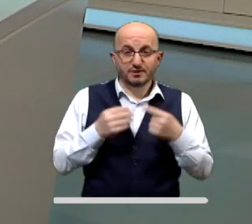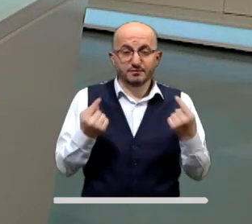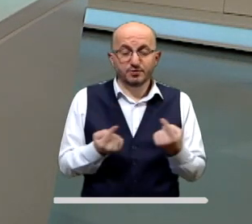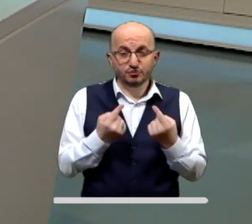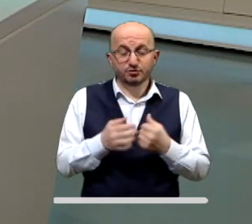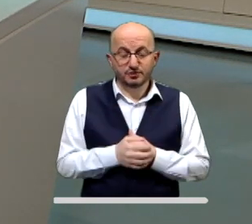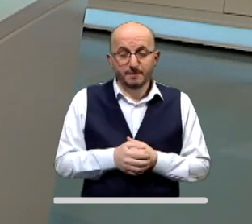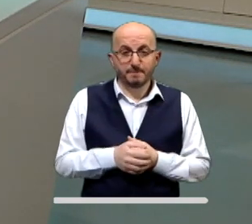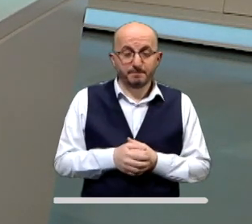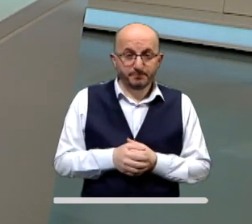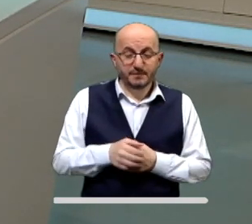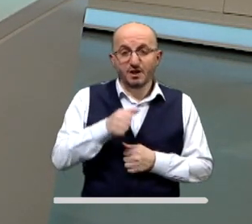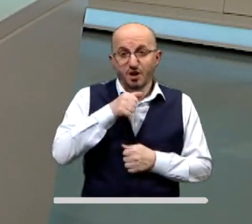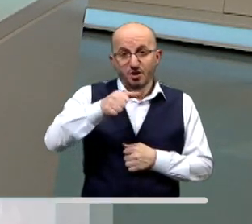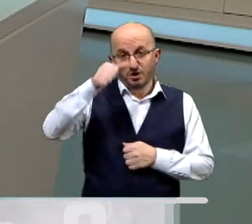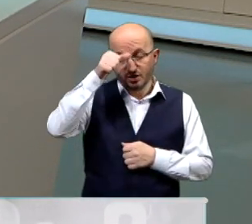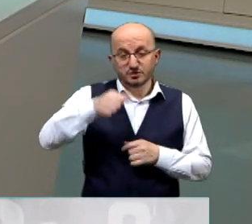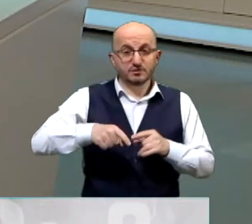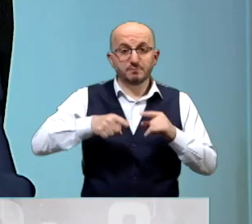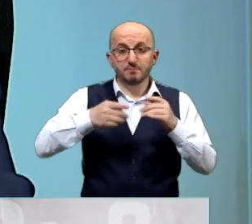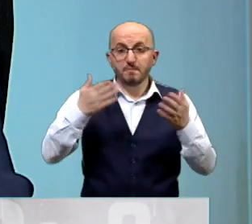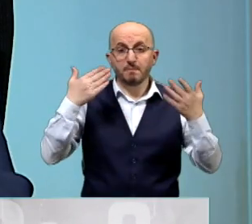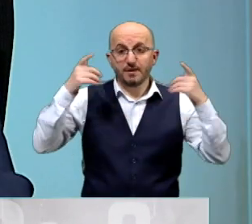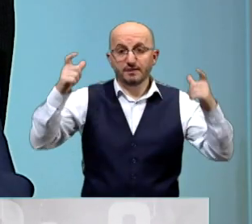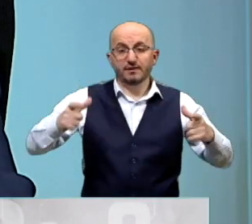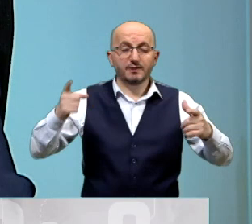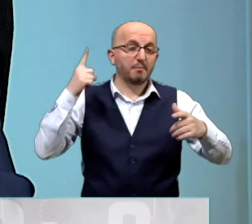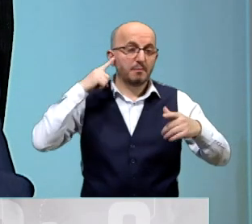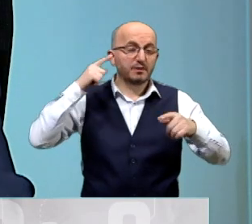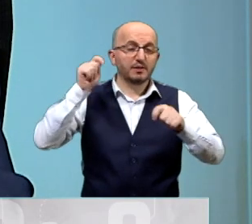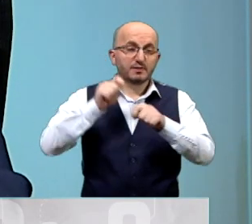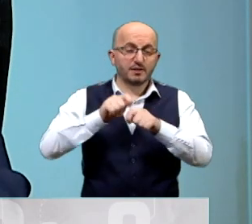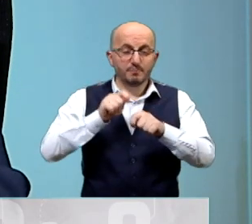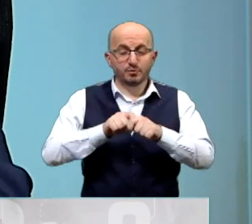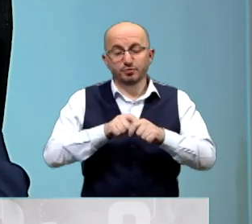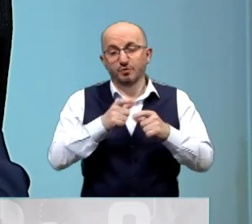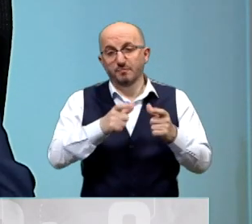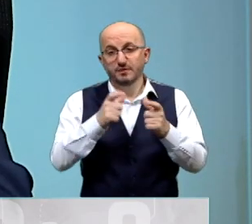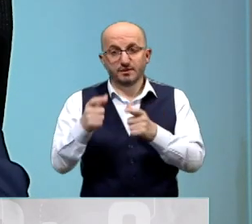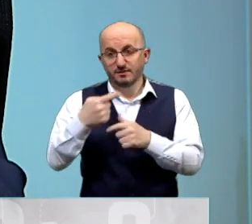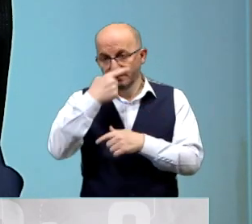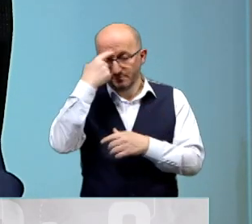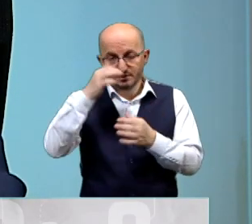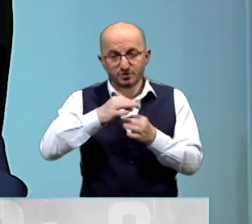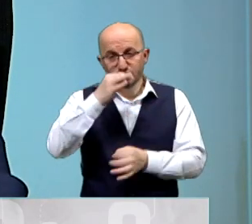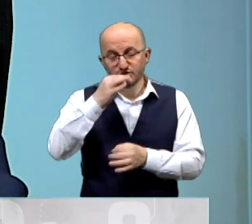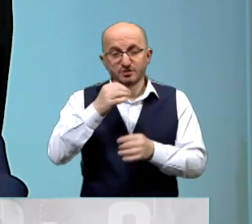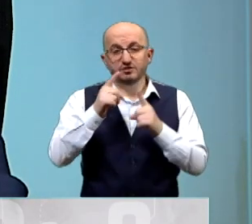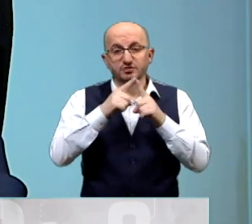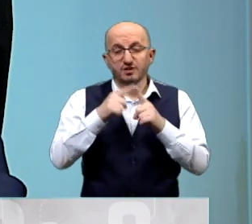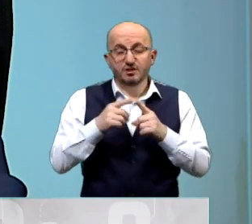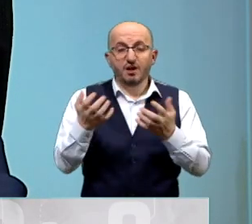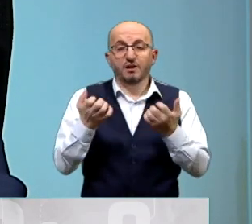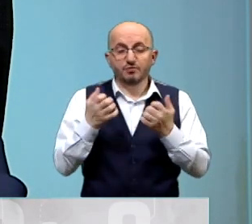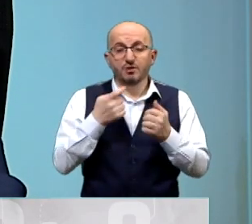indiğim Hac Suudi Arabistan'da yapılıyor İşte o mekanlar Belli kişilere alıyor Bu bakımdan